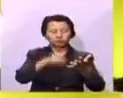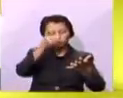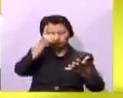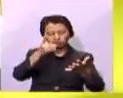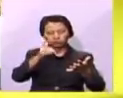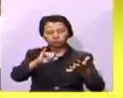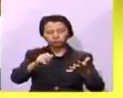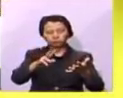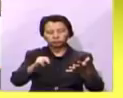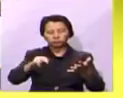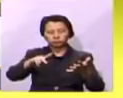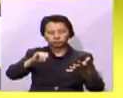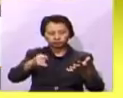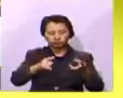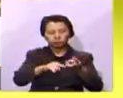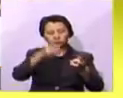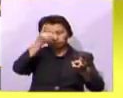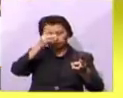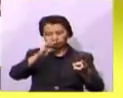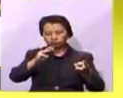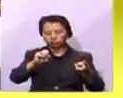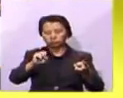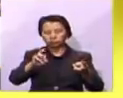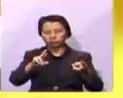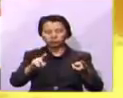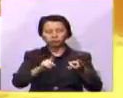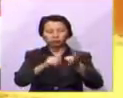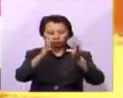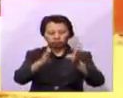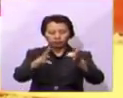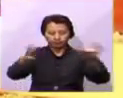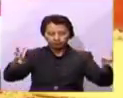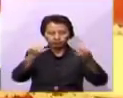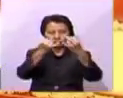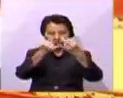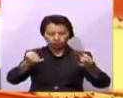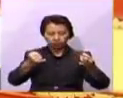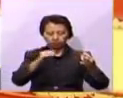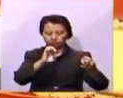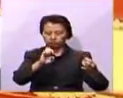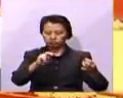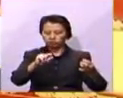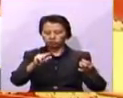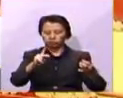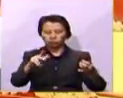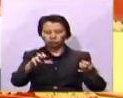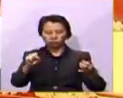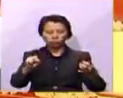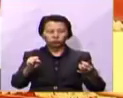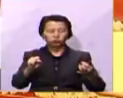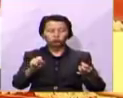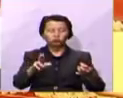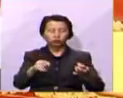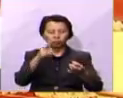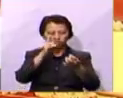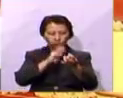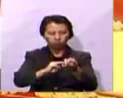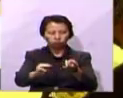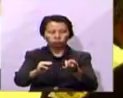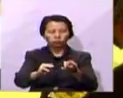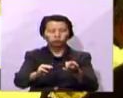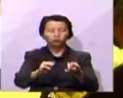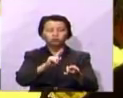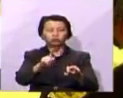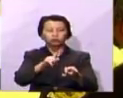Jaya Mahabijaya Petaling, Datuk Imran Kadir dan Orang Besar Istana Engku Panglima Setia Diraja Yang Mulia Syed